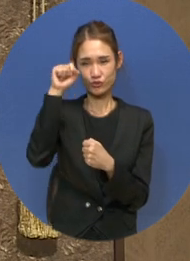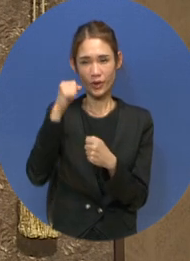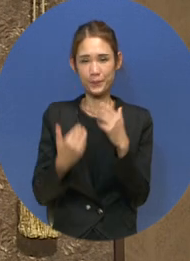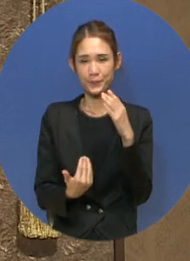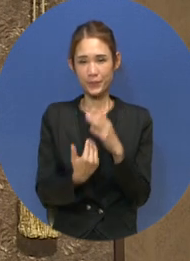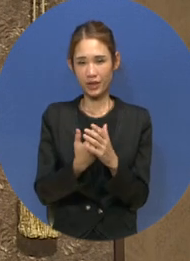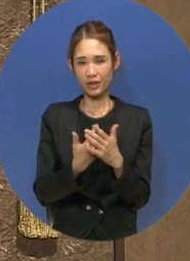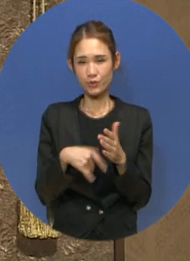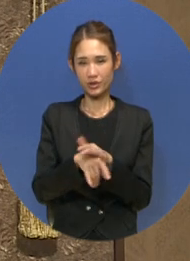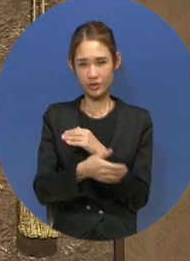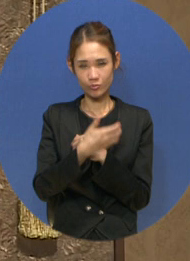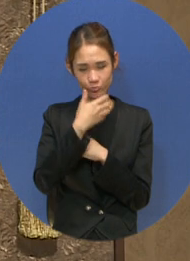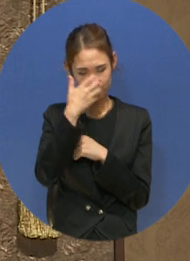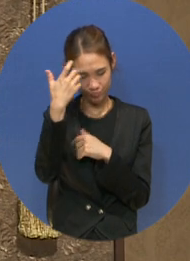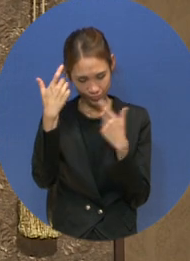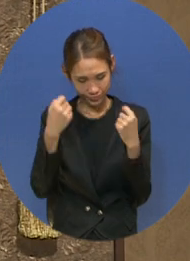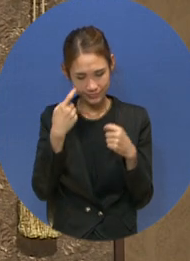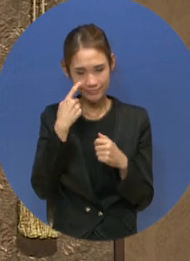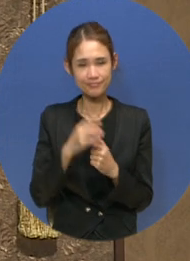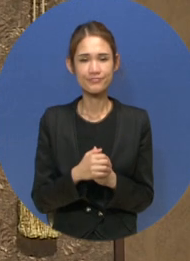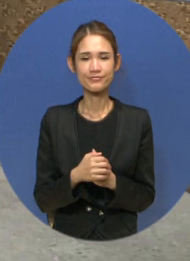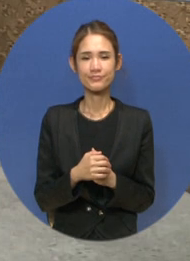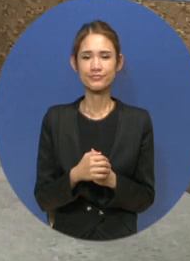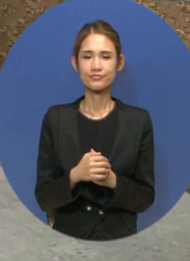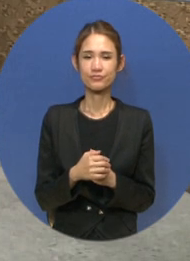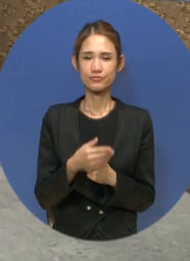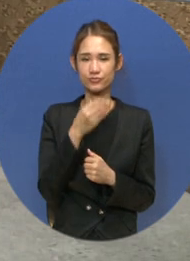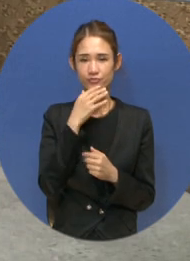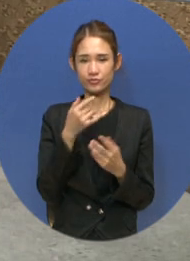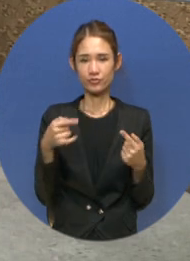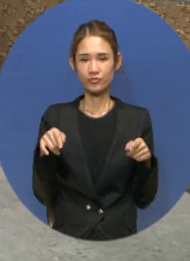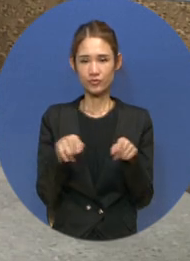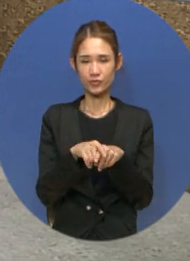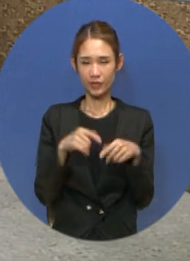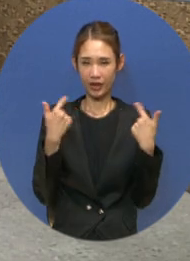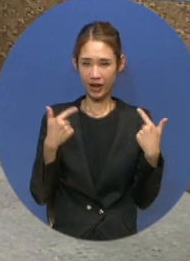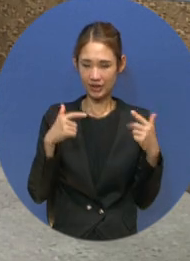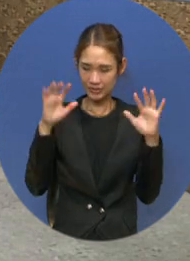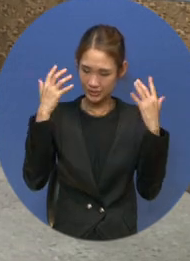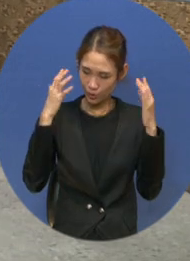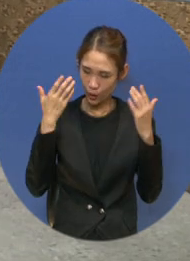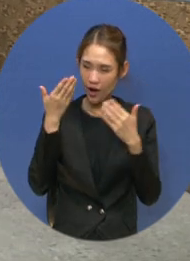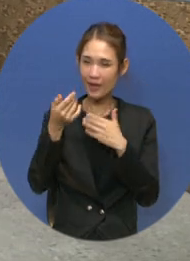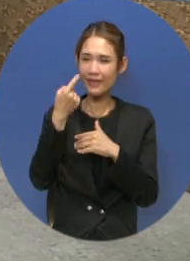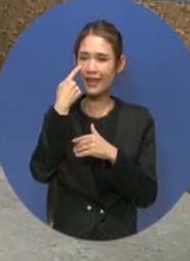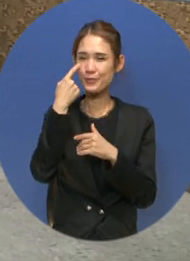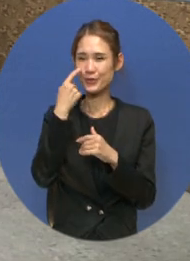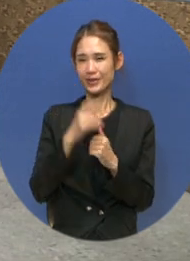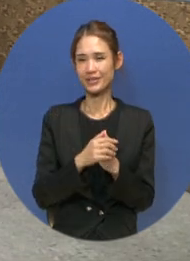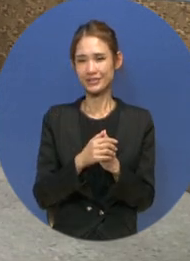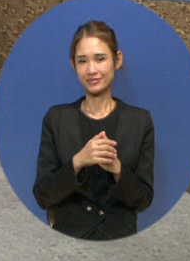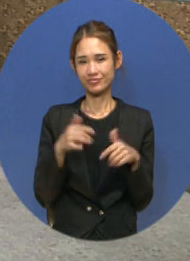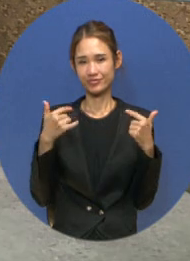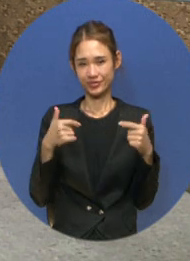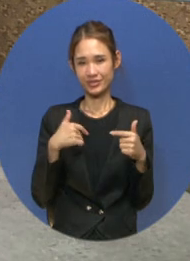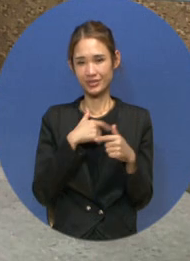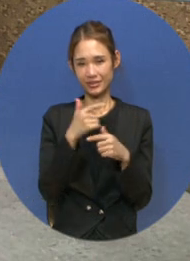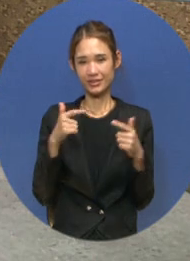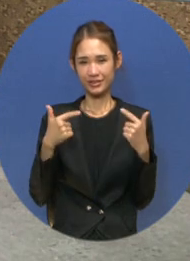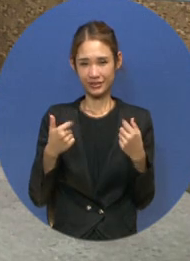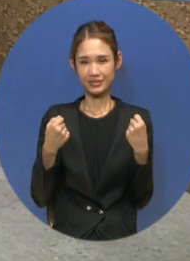일어나는 그런 것들을 꿈꾸고 있습니다. 네, 저희도 복지 TV도 함께 항상 같이 네, 복지 TV 항상 저희들도